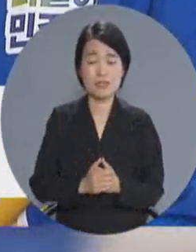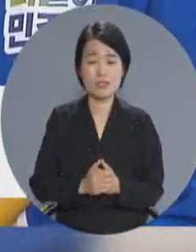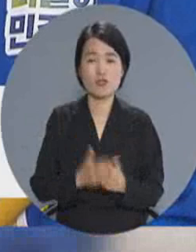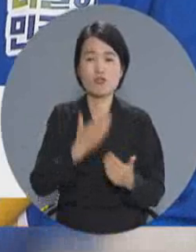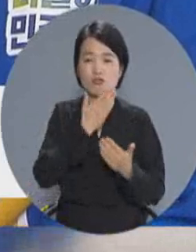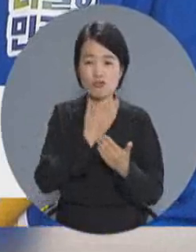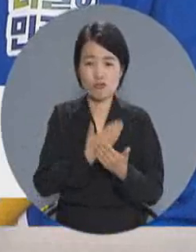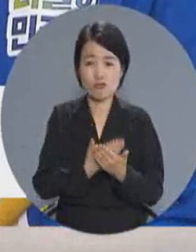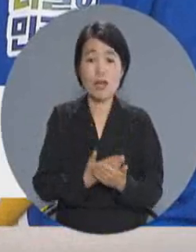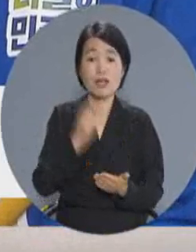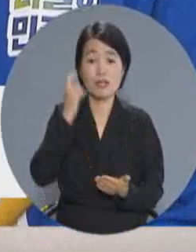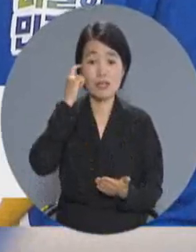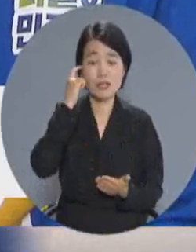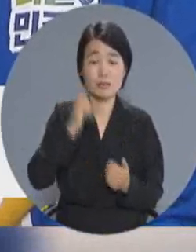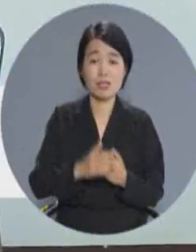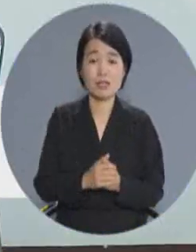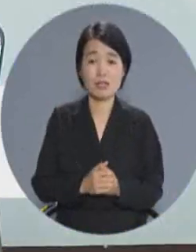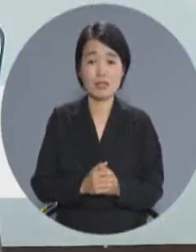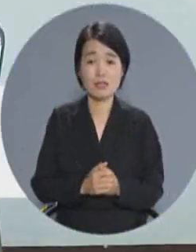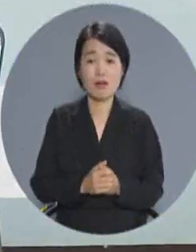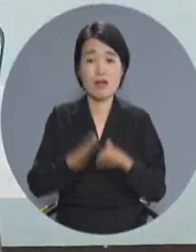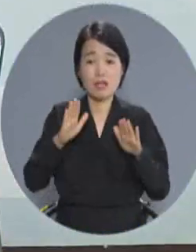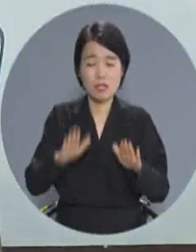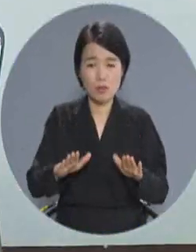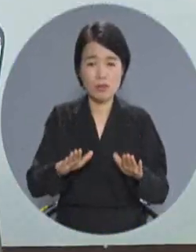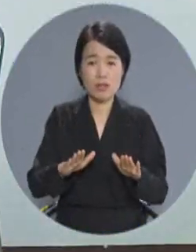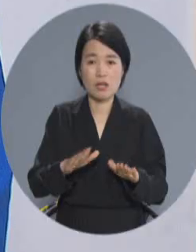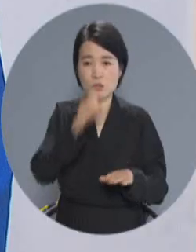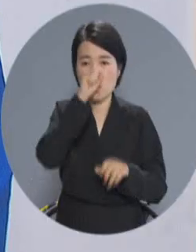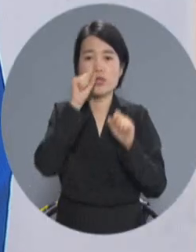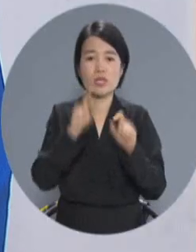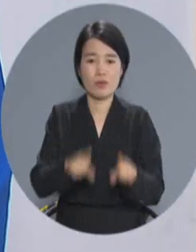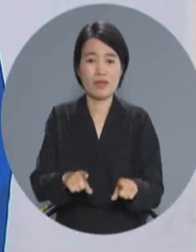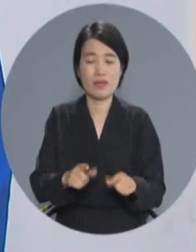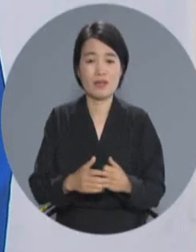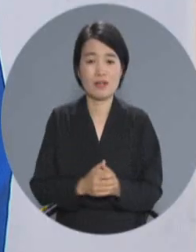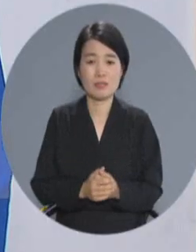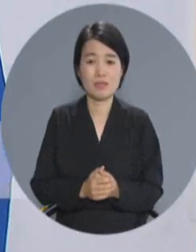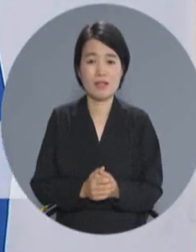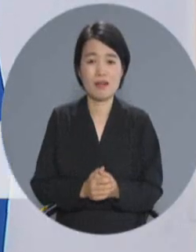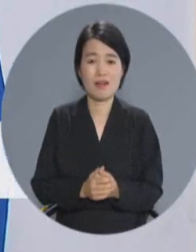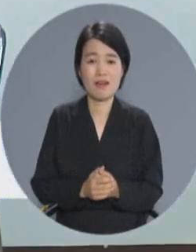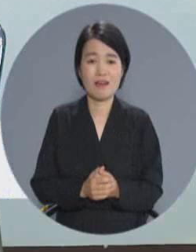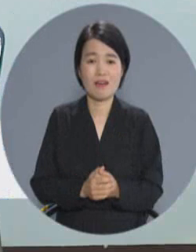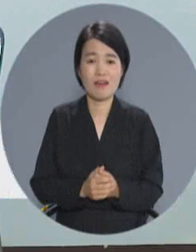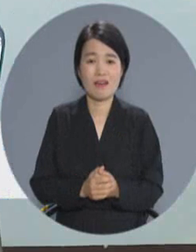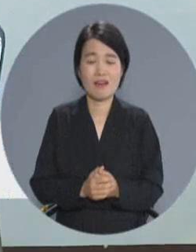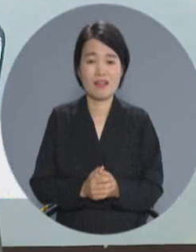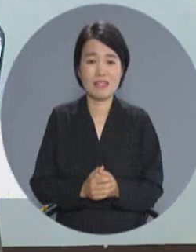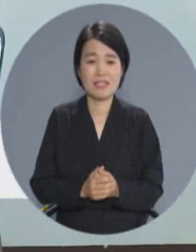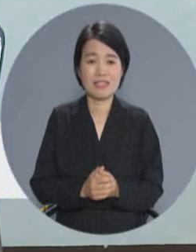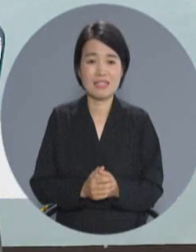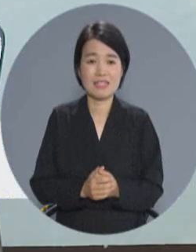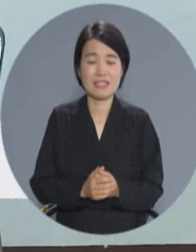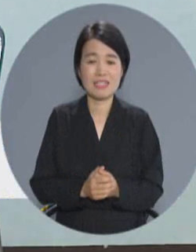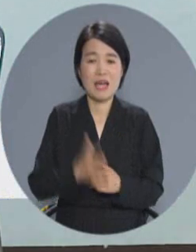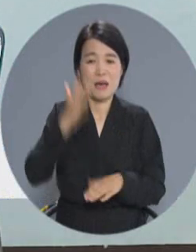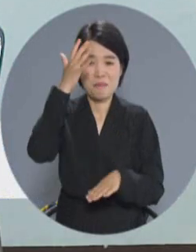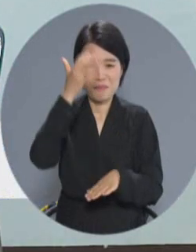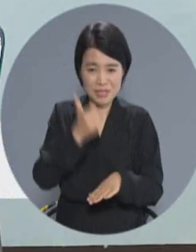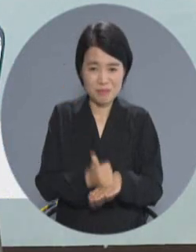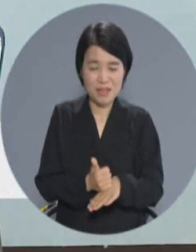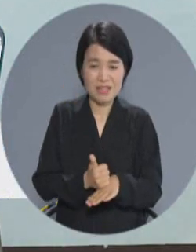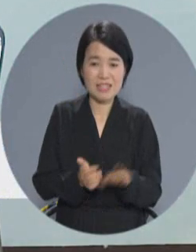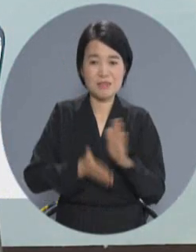중요하다고 저는 생각을 합니다 그래서 이번에 말로 초 얘기해서 먼 길을 오셨는데 어 시민들에게 마지막으로 전하고